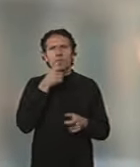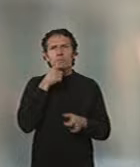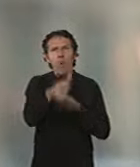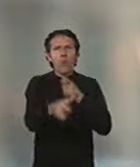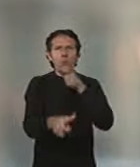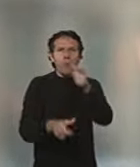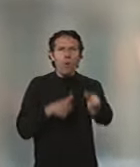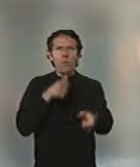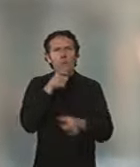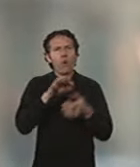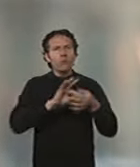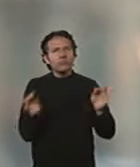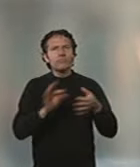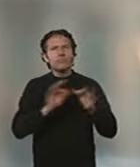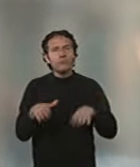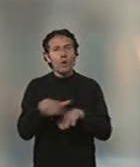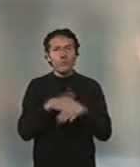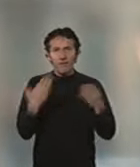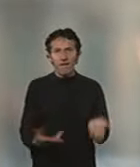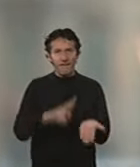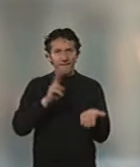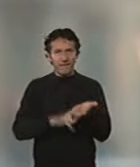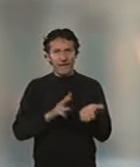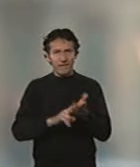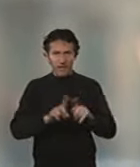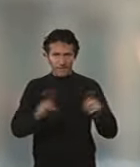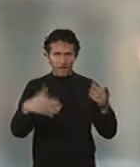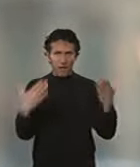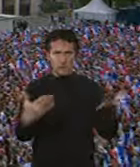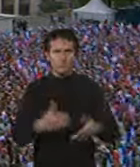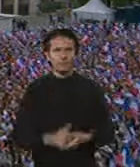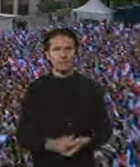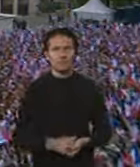politiques voilà la vérité aujourd'hui et la